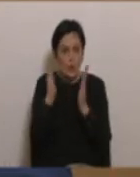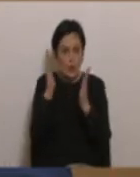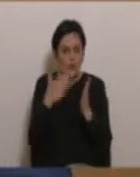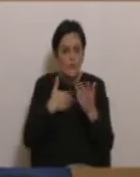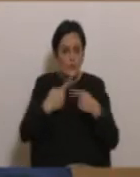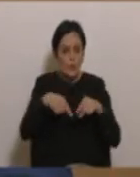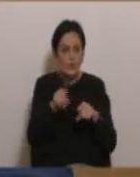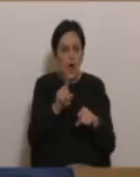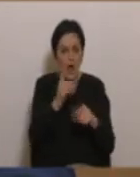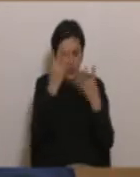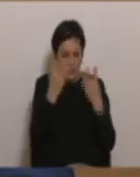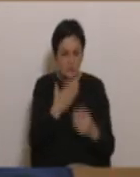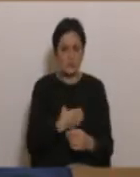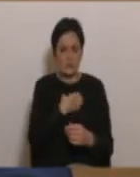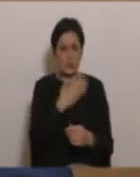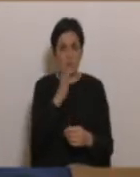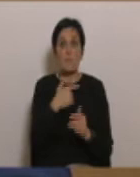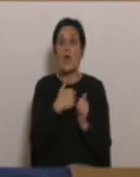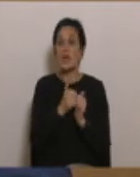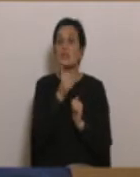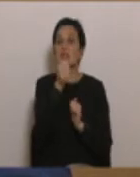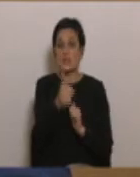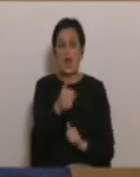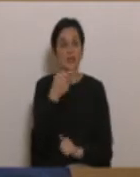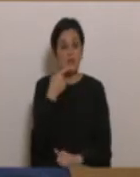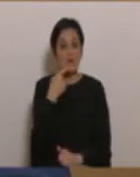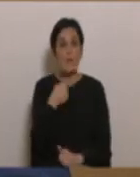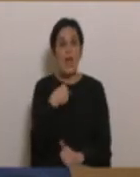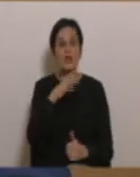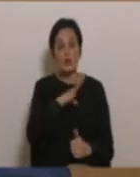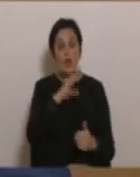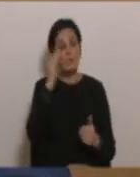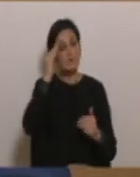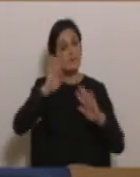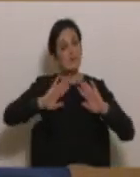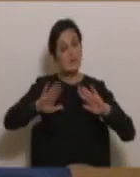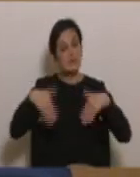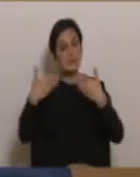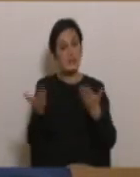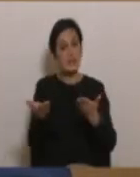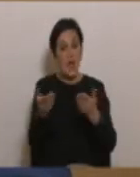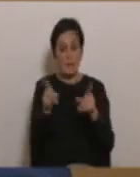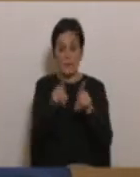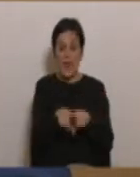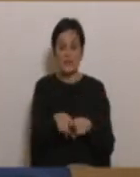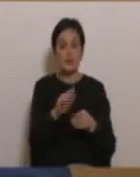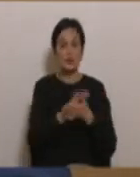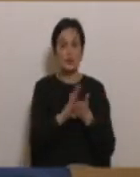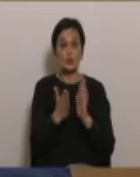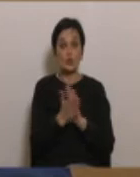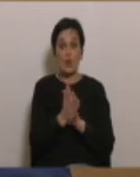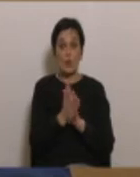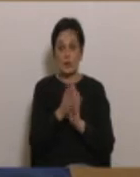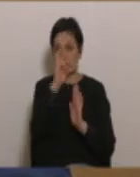მოსახლეობა. მე წინასწარ ვთქვი და მქონდა ასეთი წინადადება, რომ აი ასეთი მდგომარეობაში, რომ